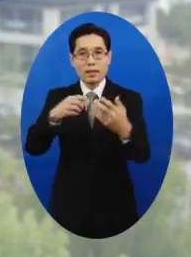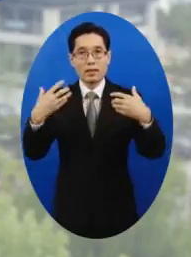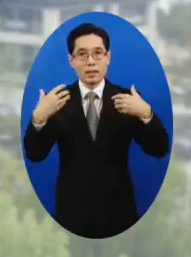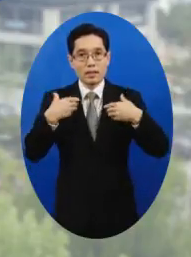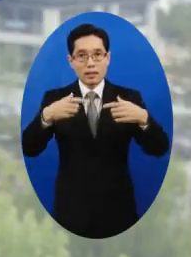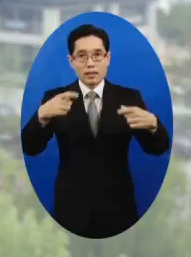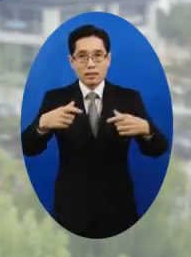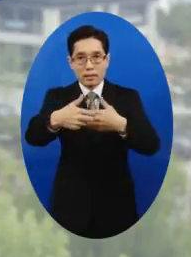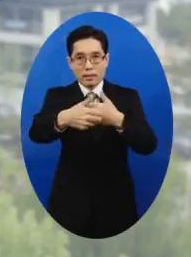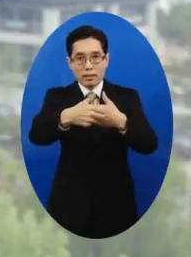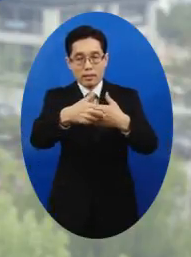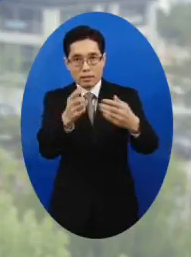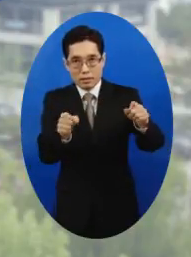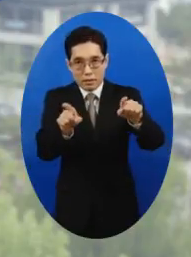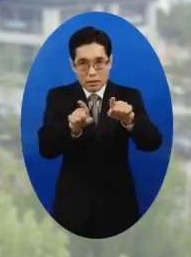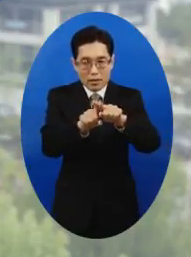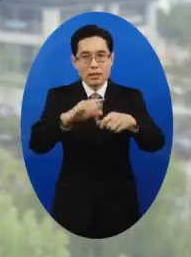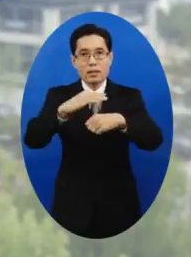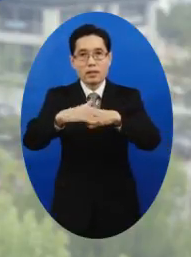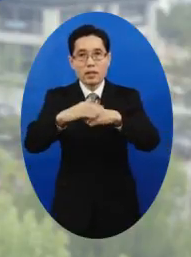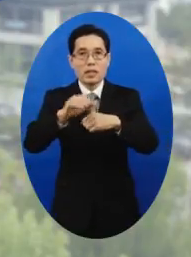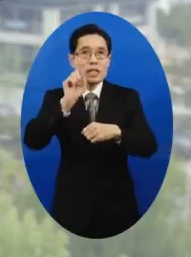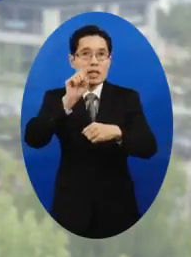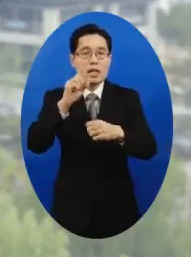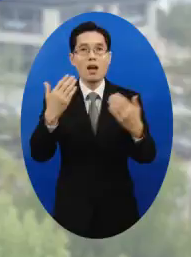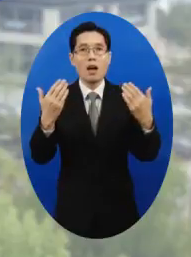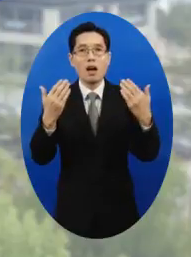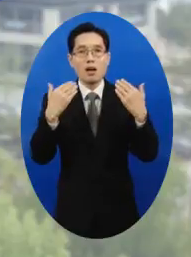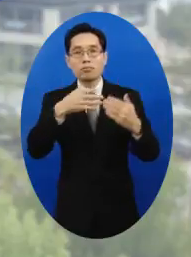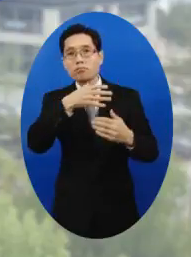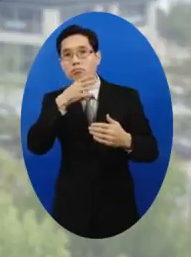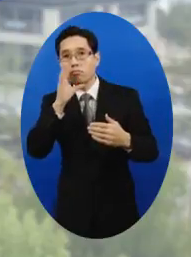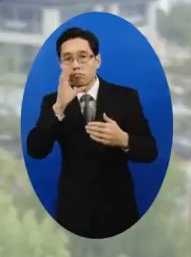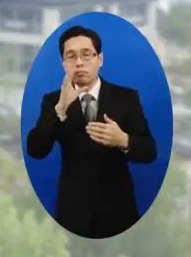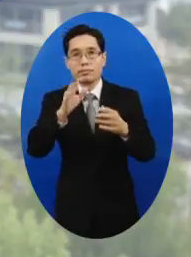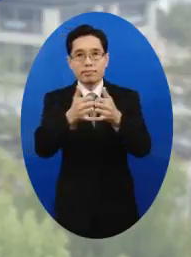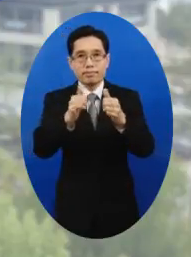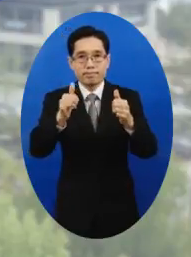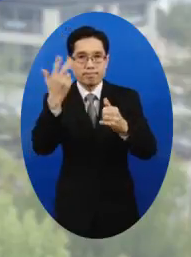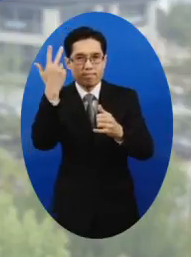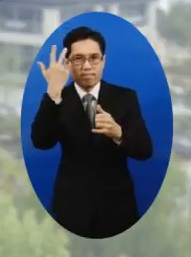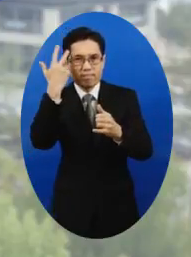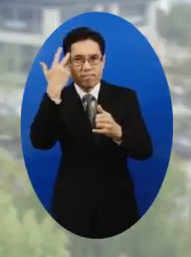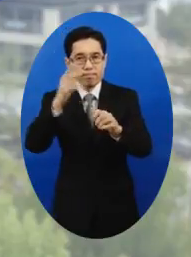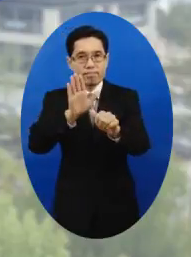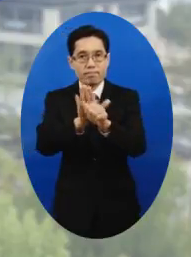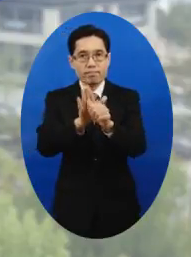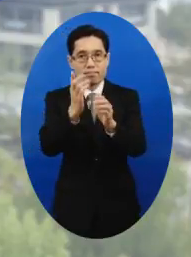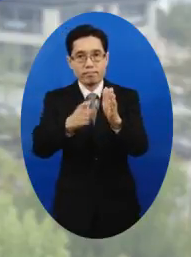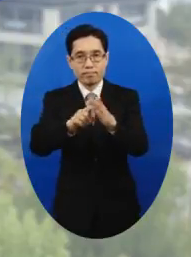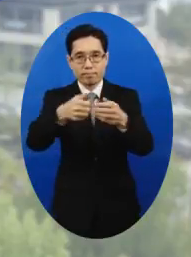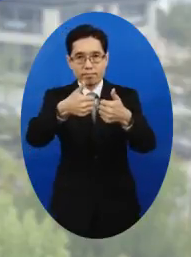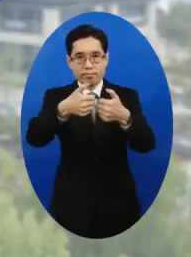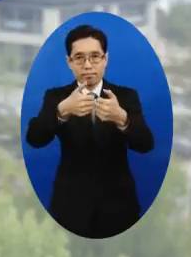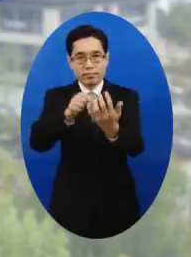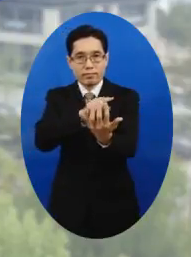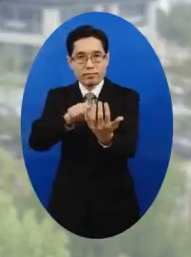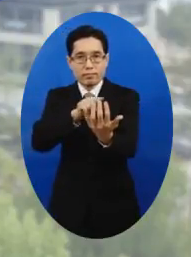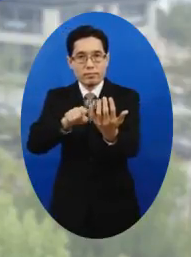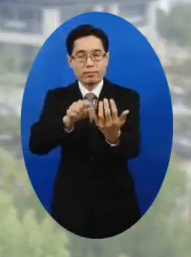은 지역 보건소와 연계해 에 대구 내일 학교 만학도 어르신들의 정신 건강을 돕기 위한 상담과 교육을